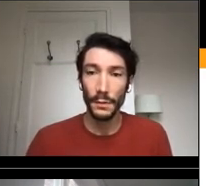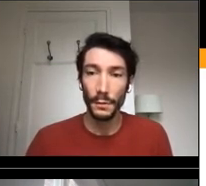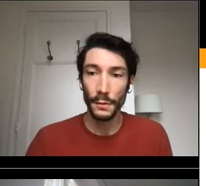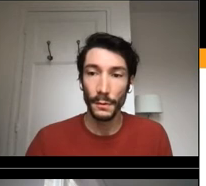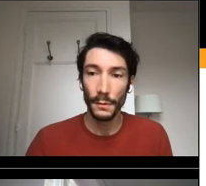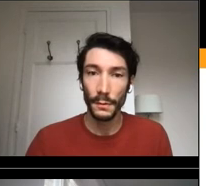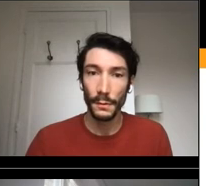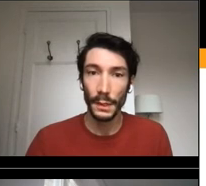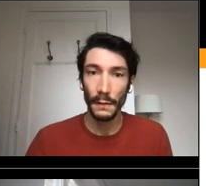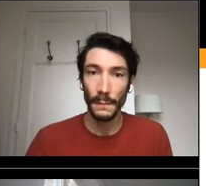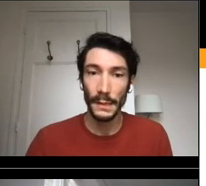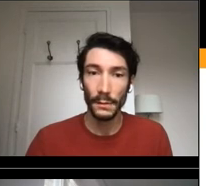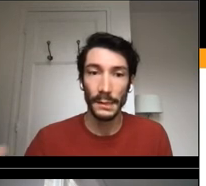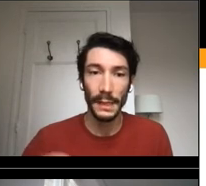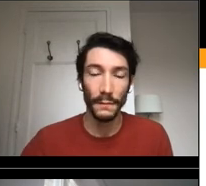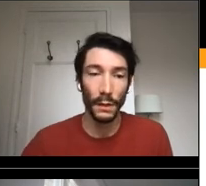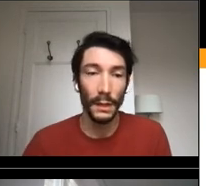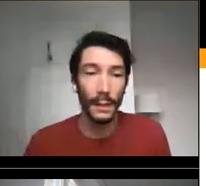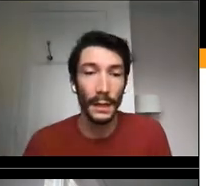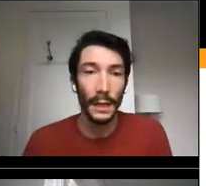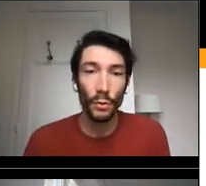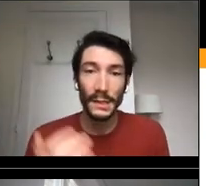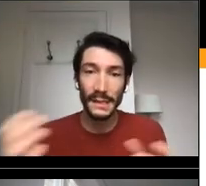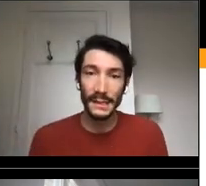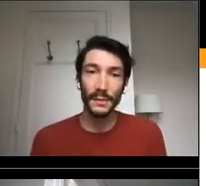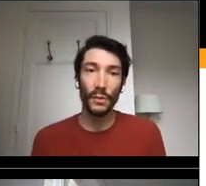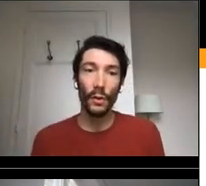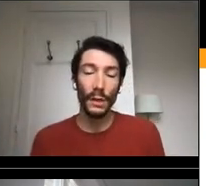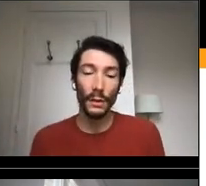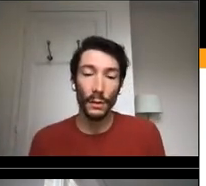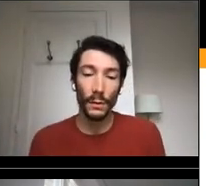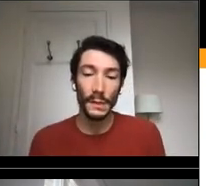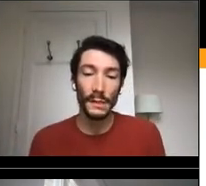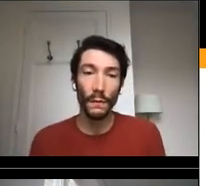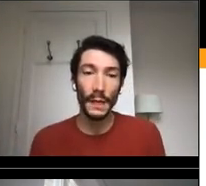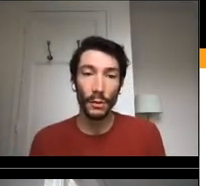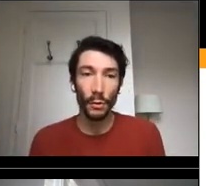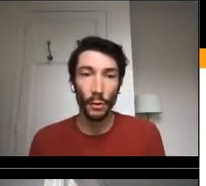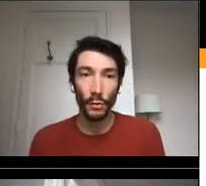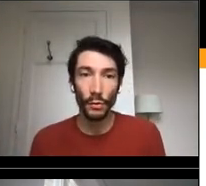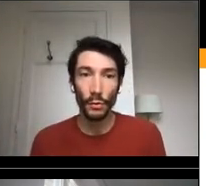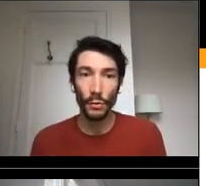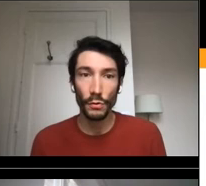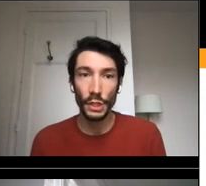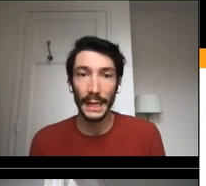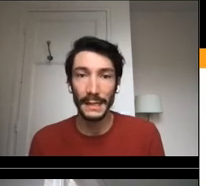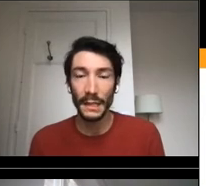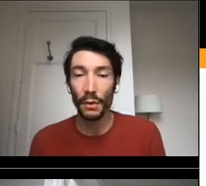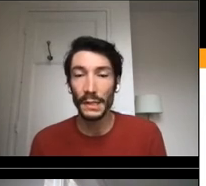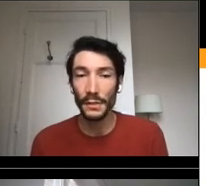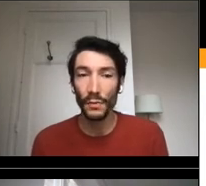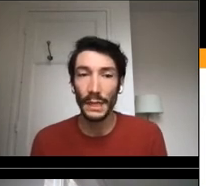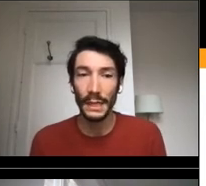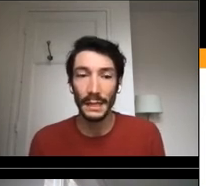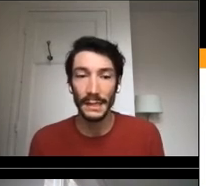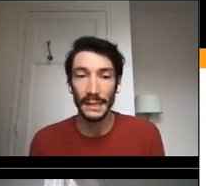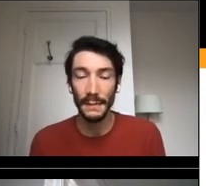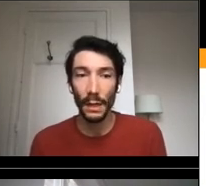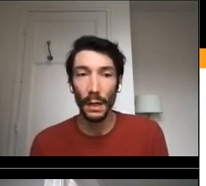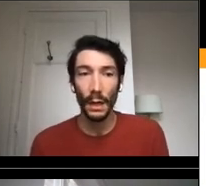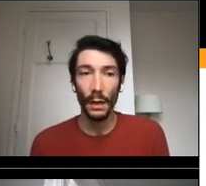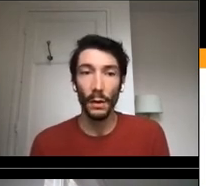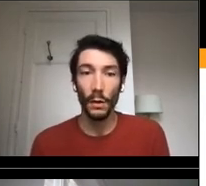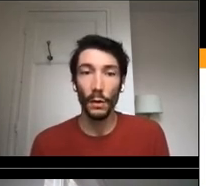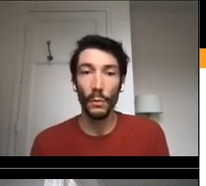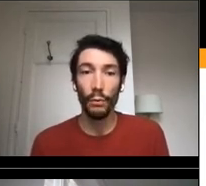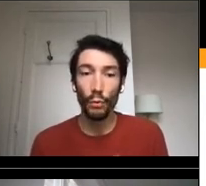je vérifie juste que j'arrive à passer le slide, voilà. Donc, si on revient à notre cœur de sujet qui est la sécurisation des